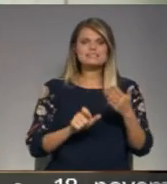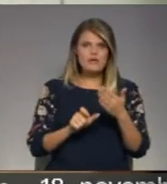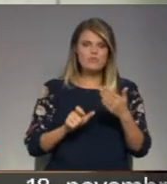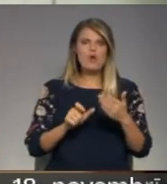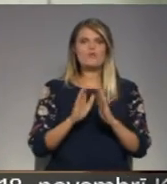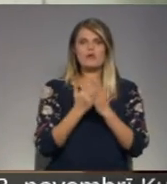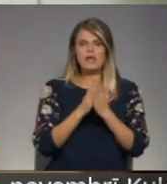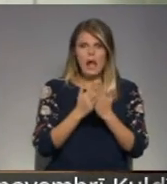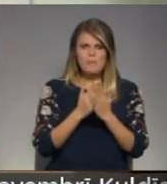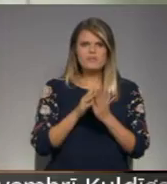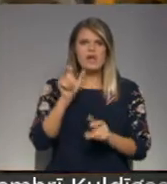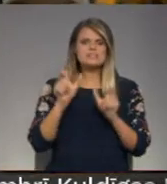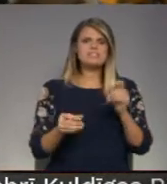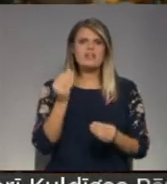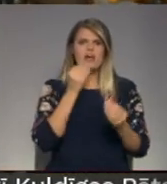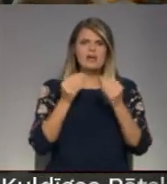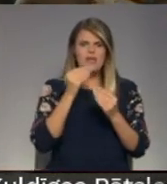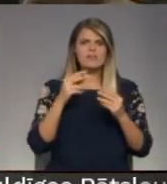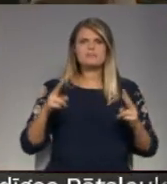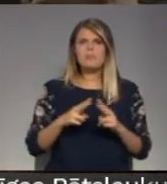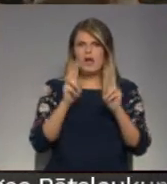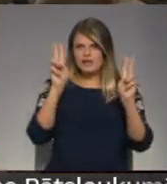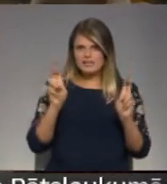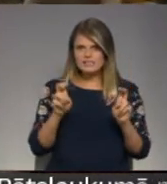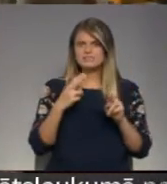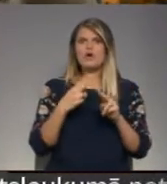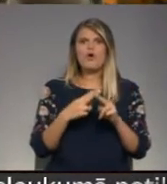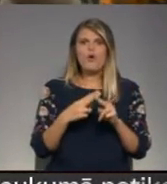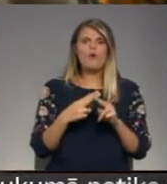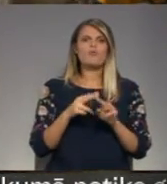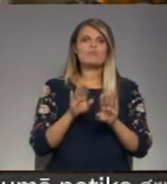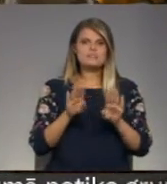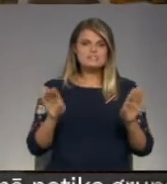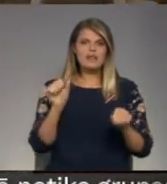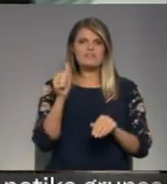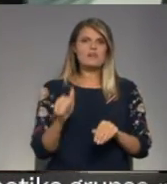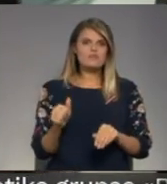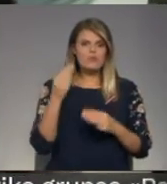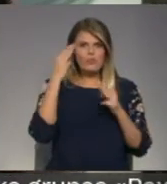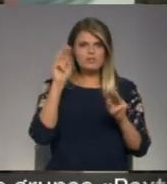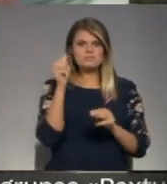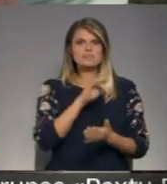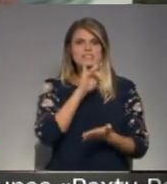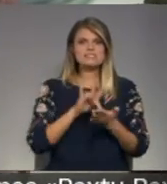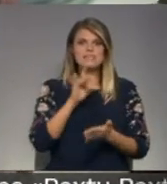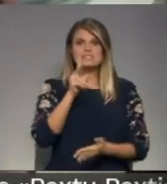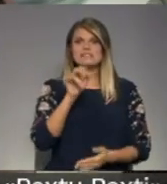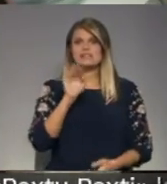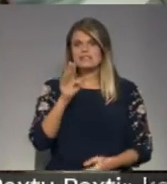Parīzē. Izstādē, ko sadarbībā ar Rikāra Mākslas fondu veidojas laikmetīgās mākslas centrs KIM, skatām dažādi Eiropas